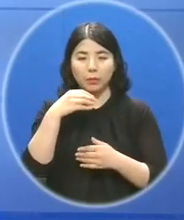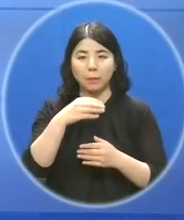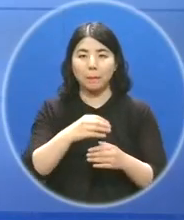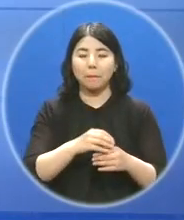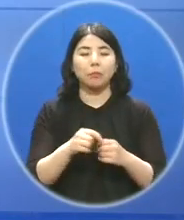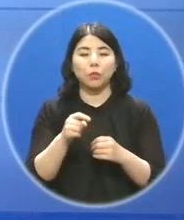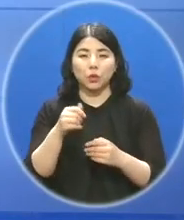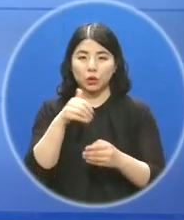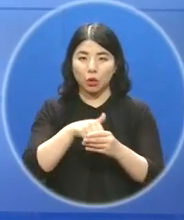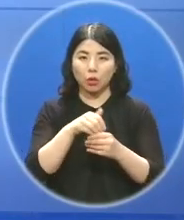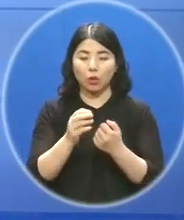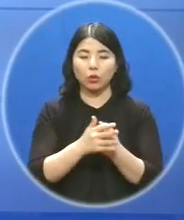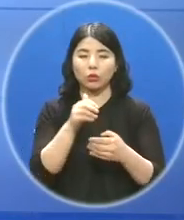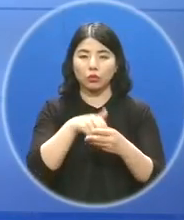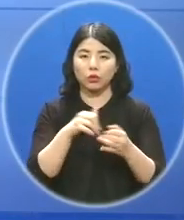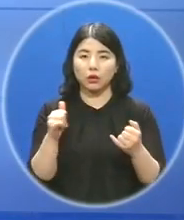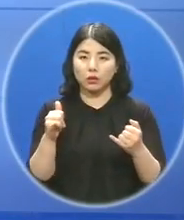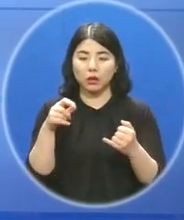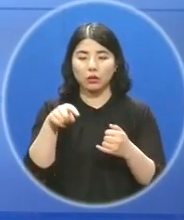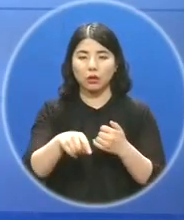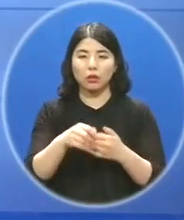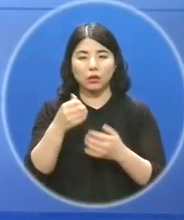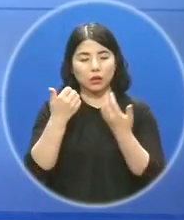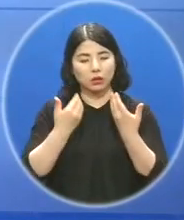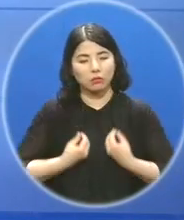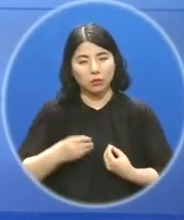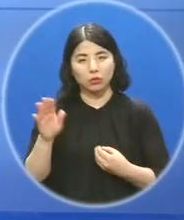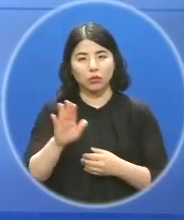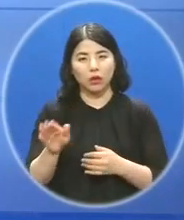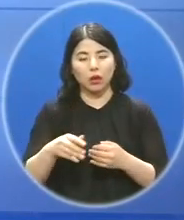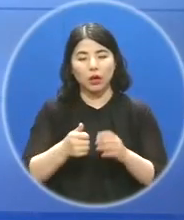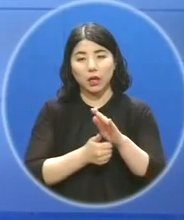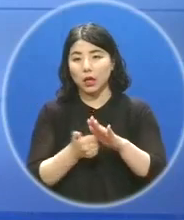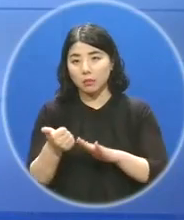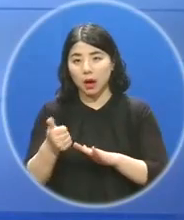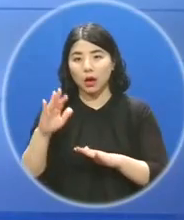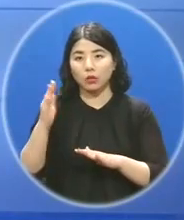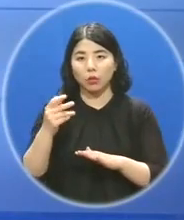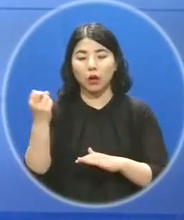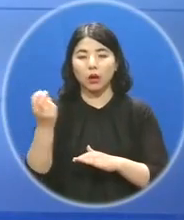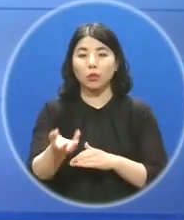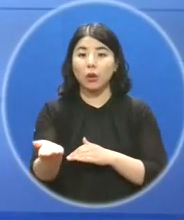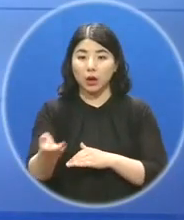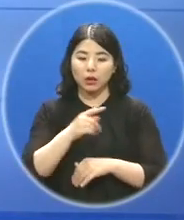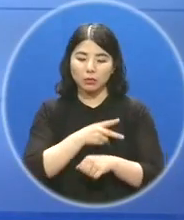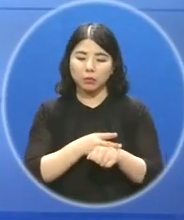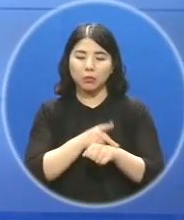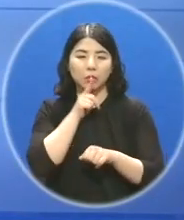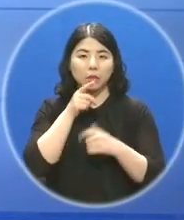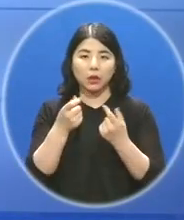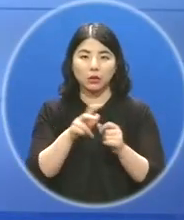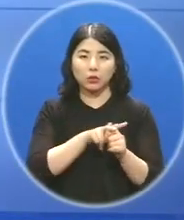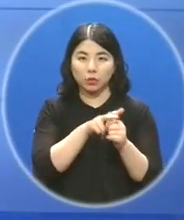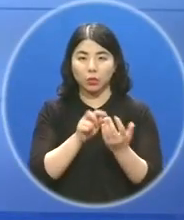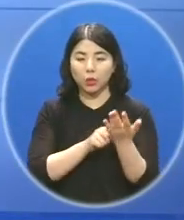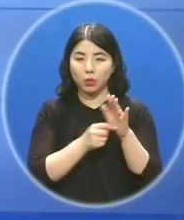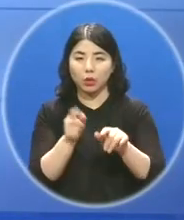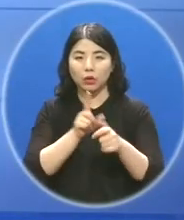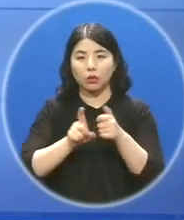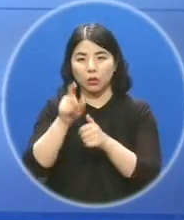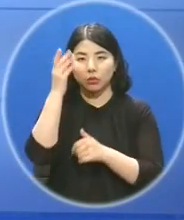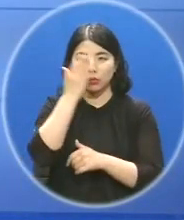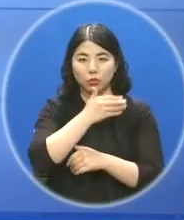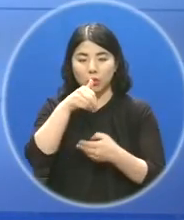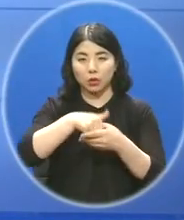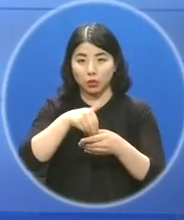좀 유권자에게 실망 주지 않는 정치 그리고 유권자에게 희망이 되는 정치 거기에 더 나아가 이제 아까 교수님께서 말씀하신 정보 공개를 통해서 더 투명한